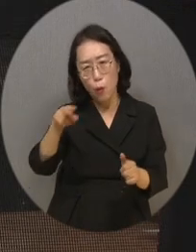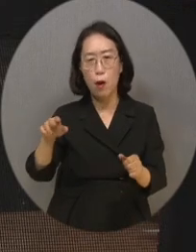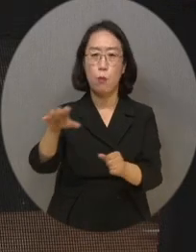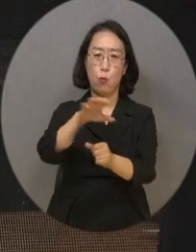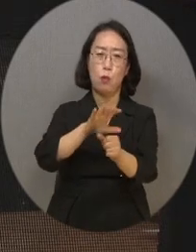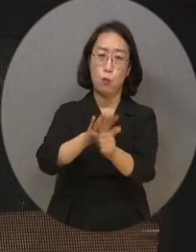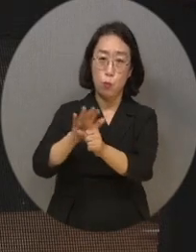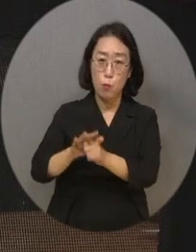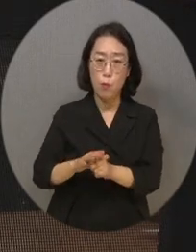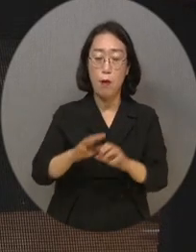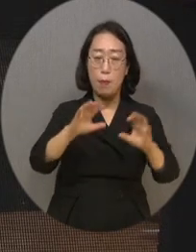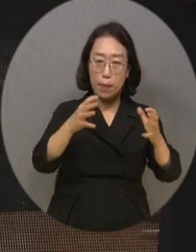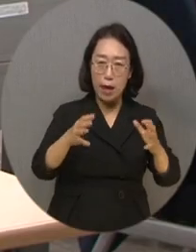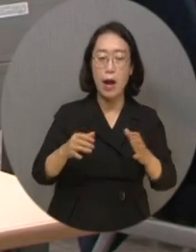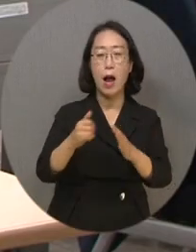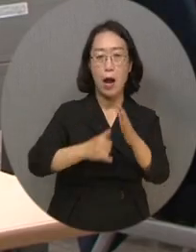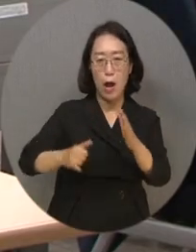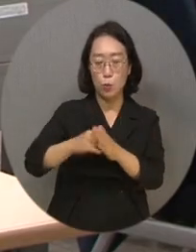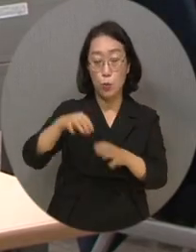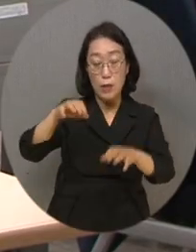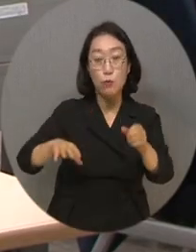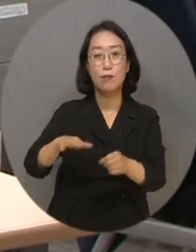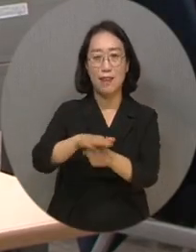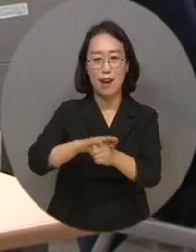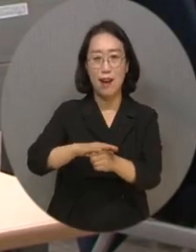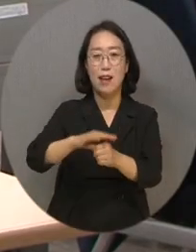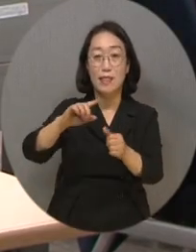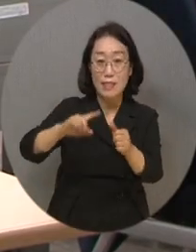나라사랑, 이웃사랑, 가족사랑,